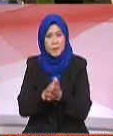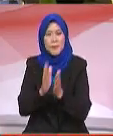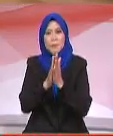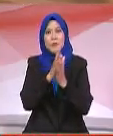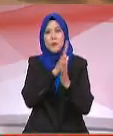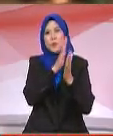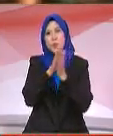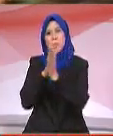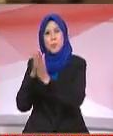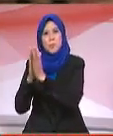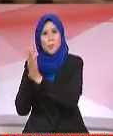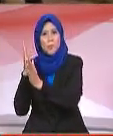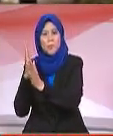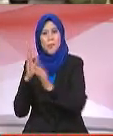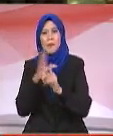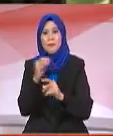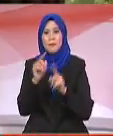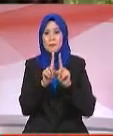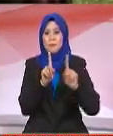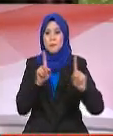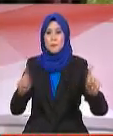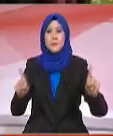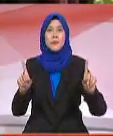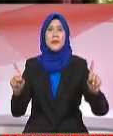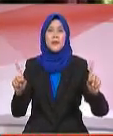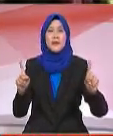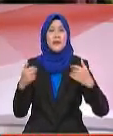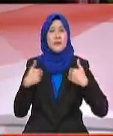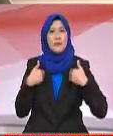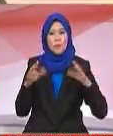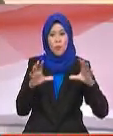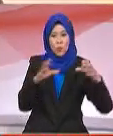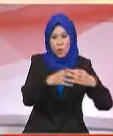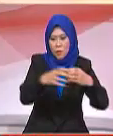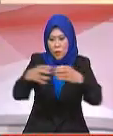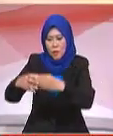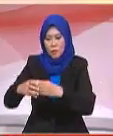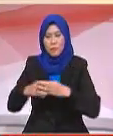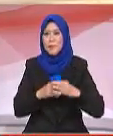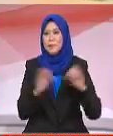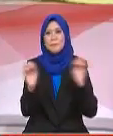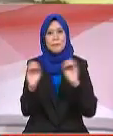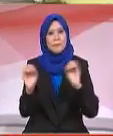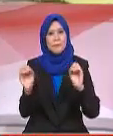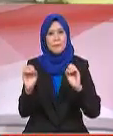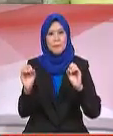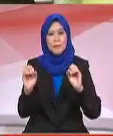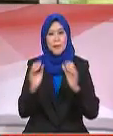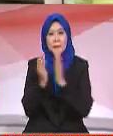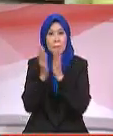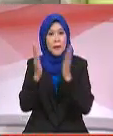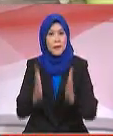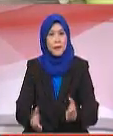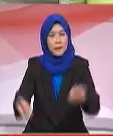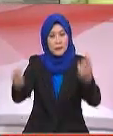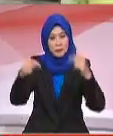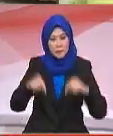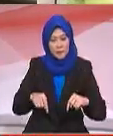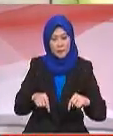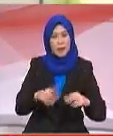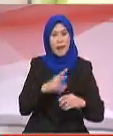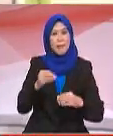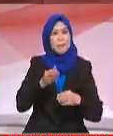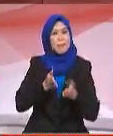untuk mematuhi kan, untuk penjarakan sosial juga lah. Anda ada perkumpulan lah di sini lah, memang pelajar akan datang terus balik